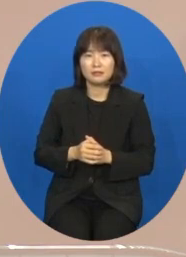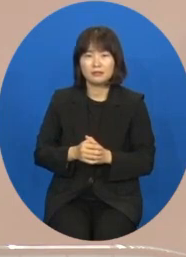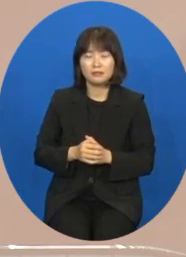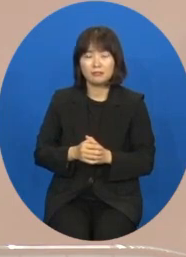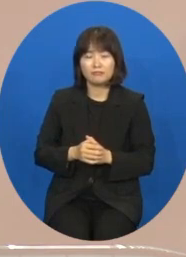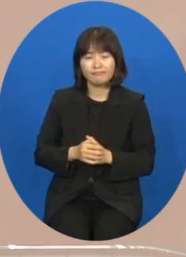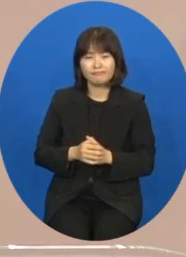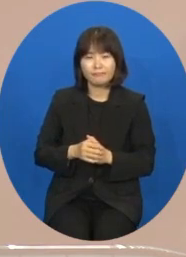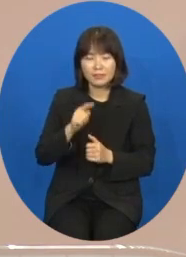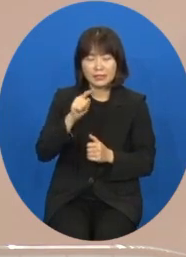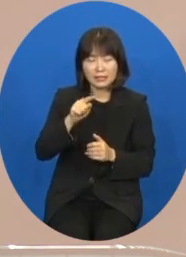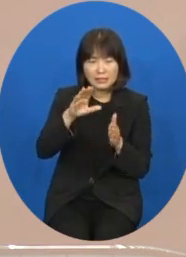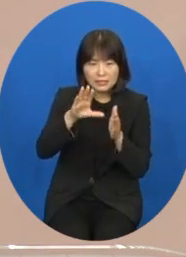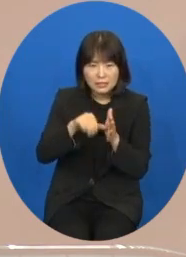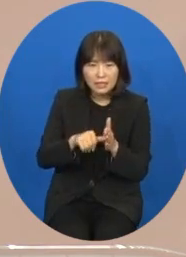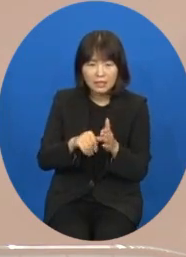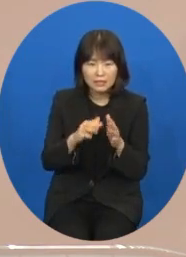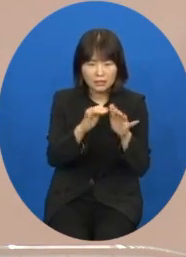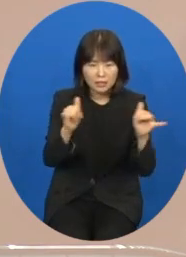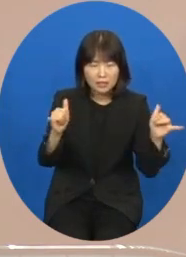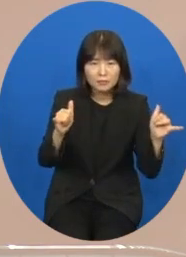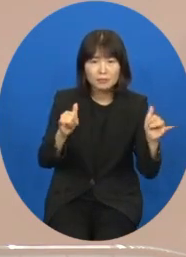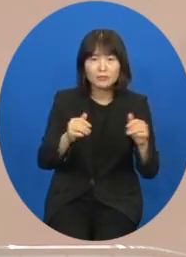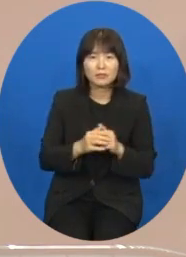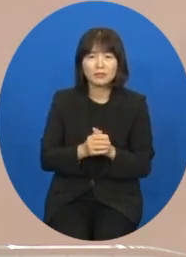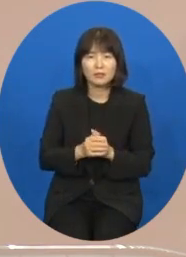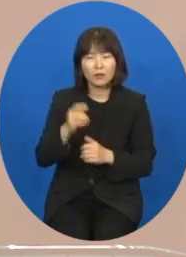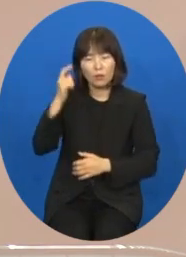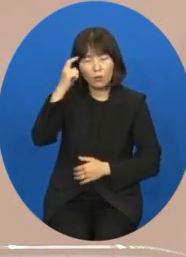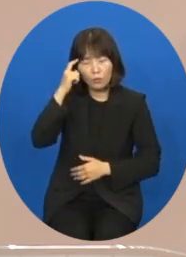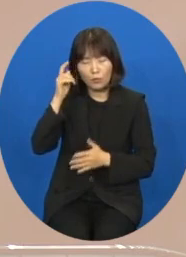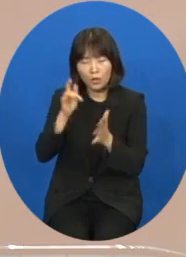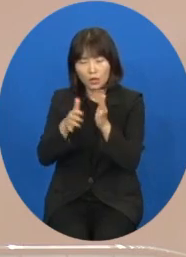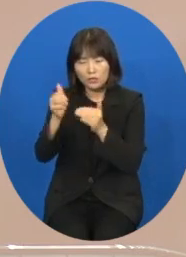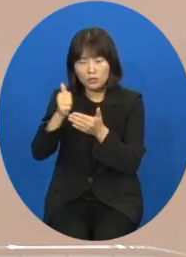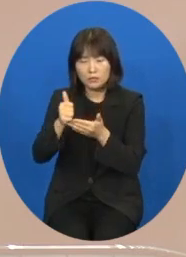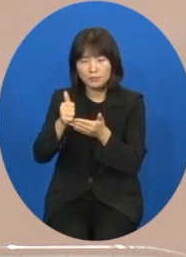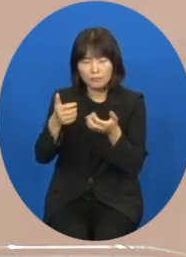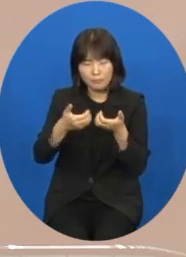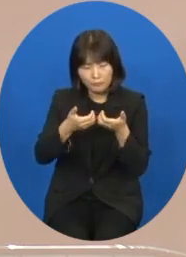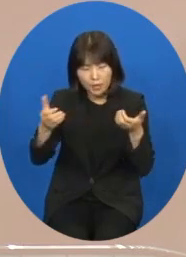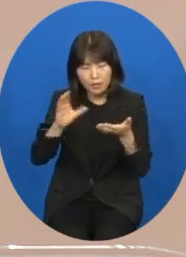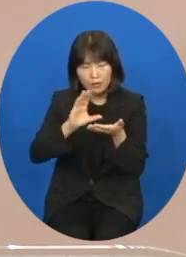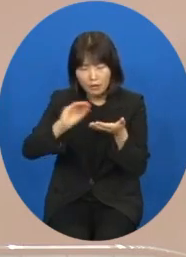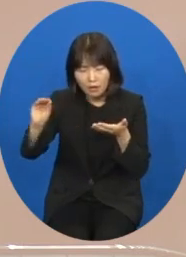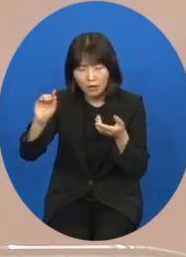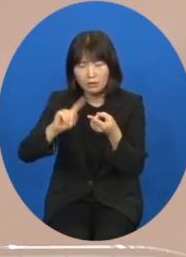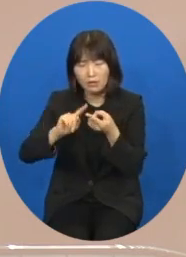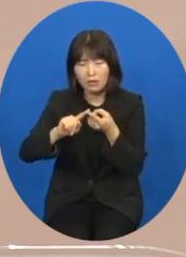충분히 그때 당시에 무리들이 왜 예수님을 떠났을까